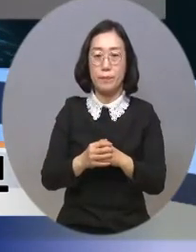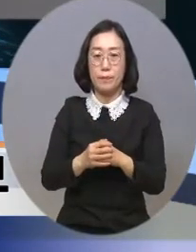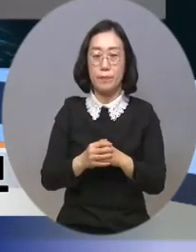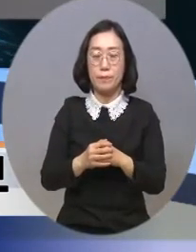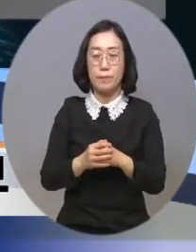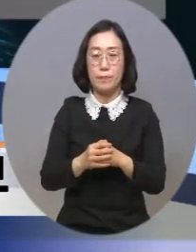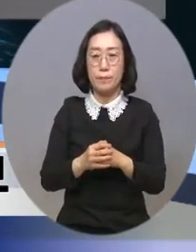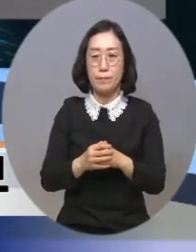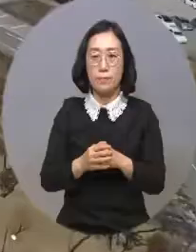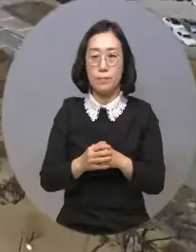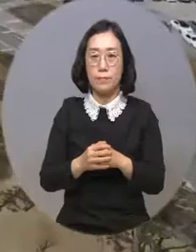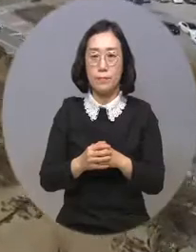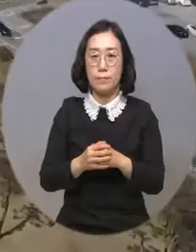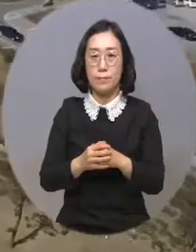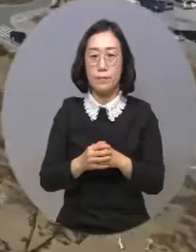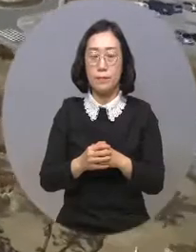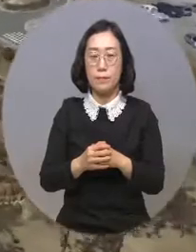전합니다.